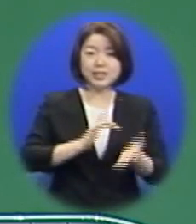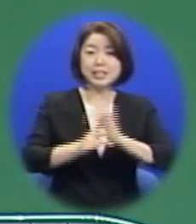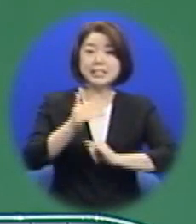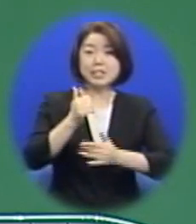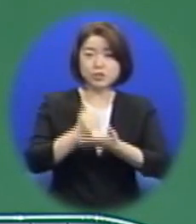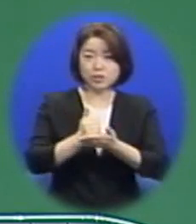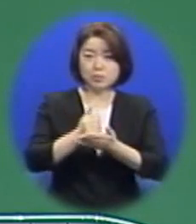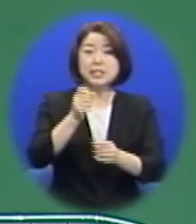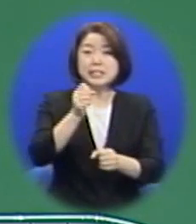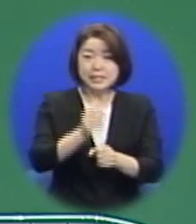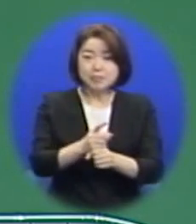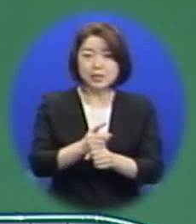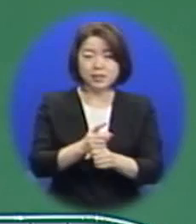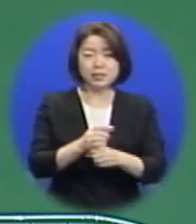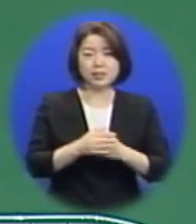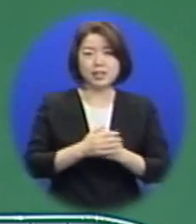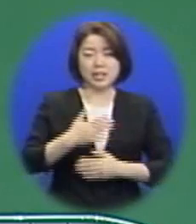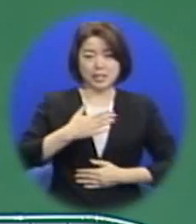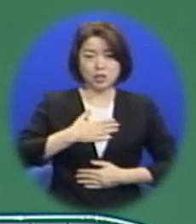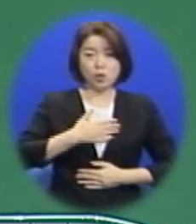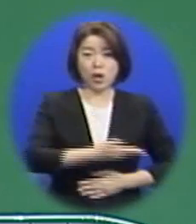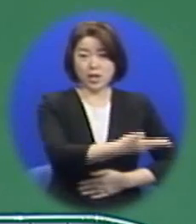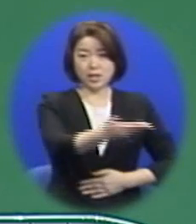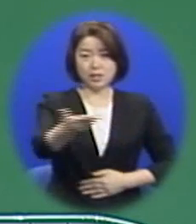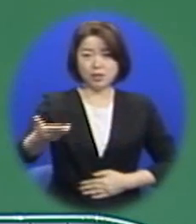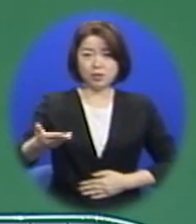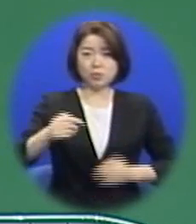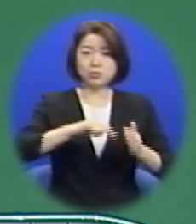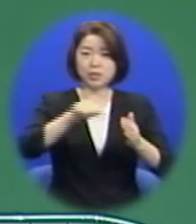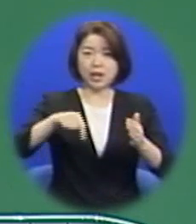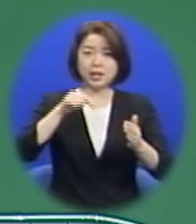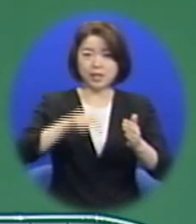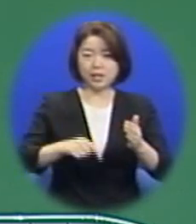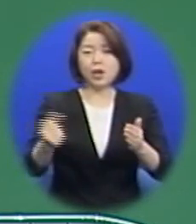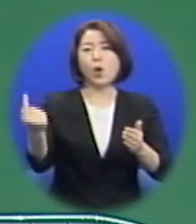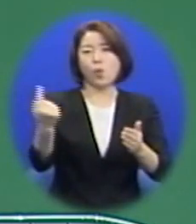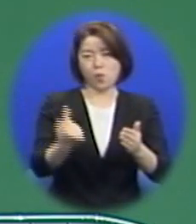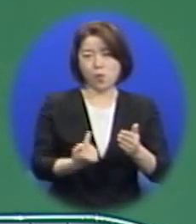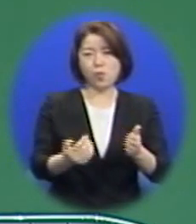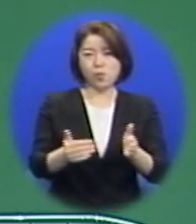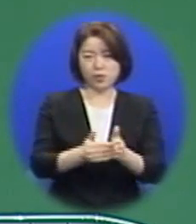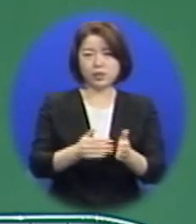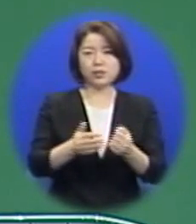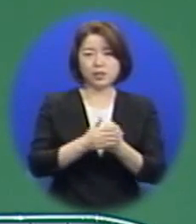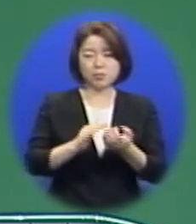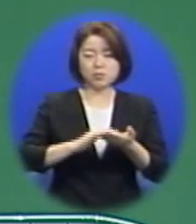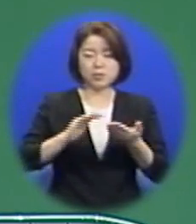이미 저와 여러분 안에 오셨기 때문에